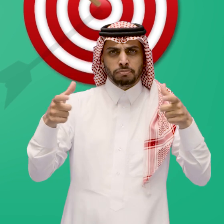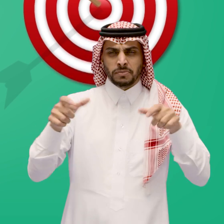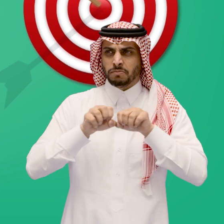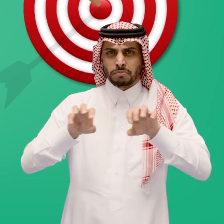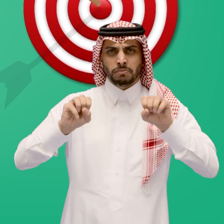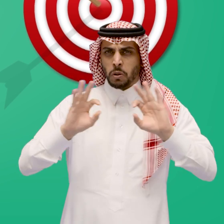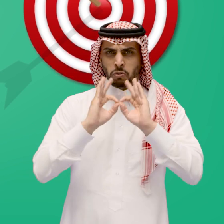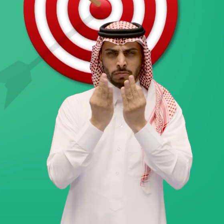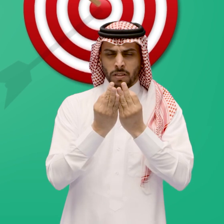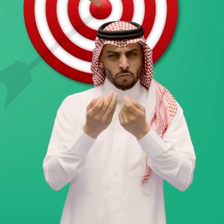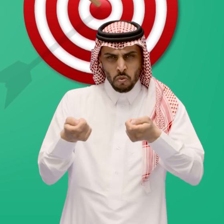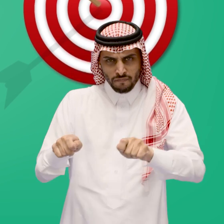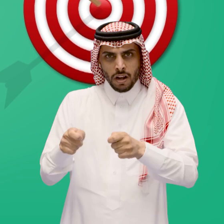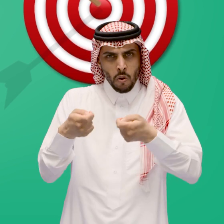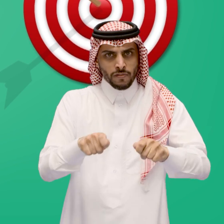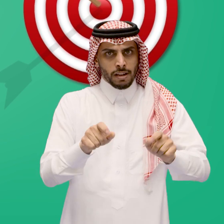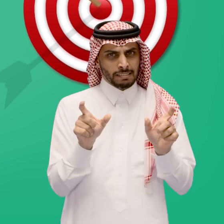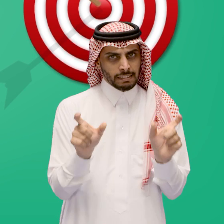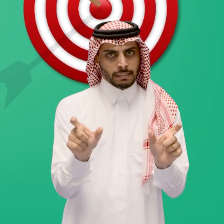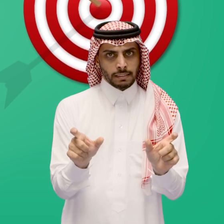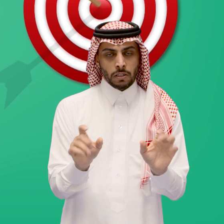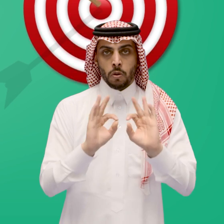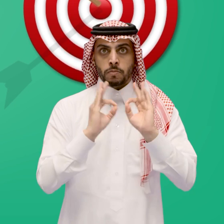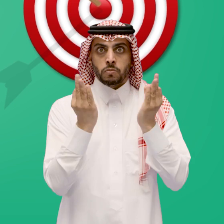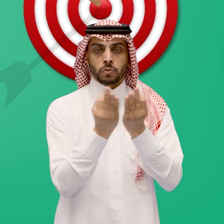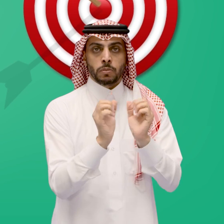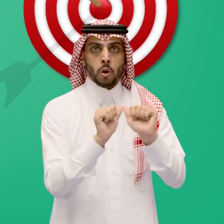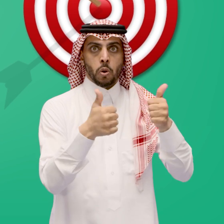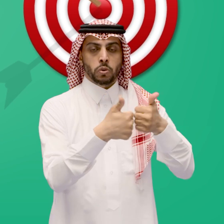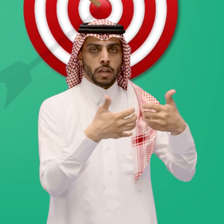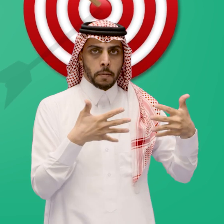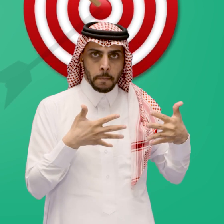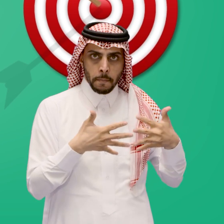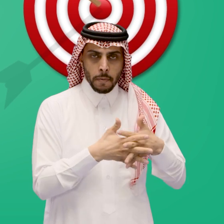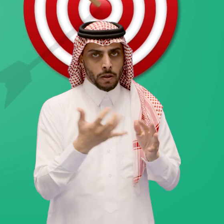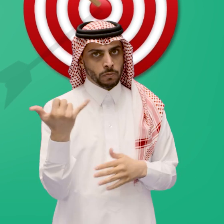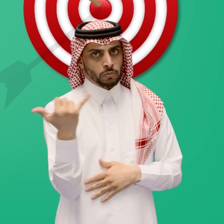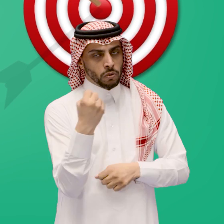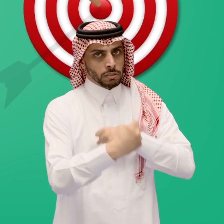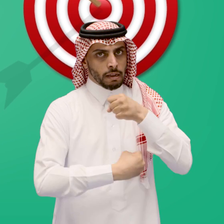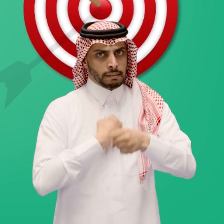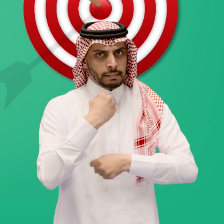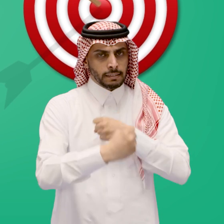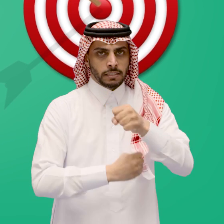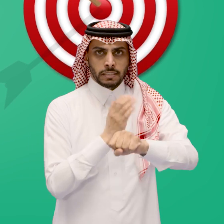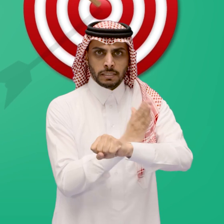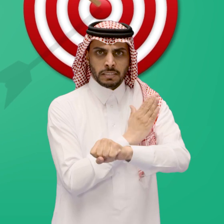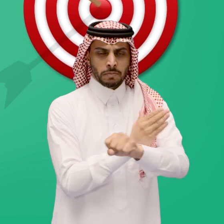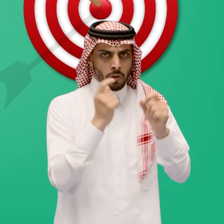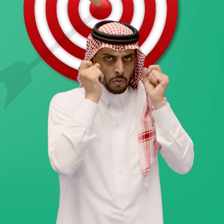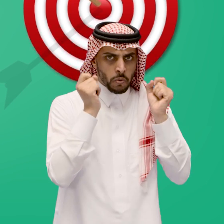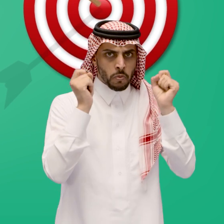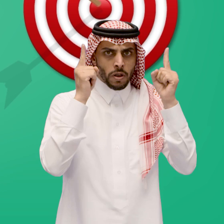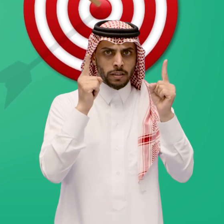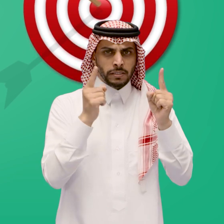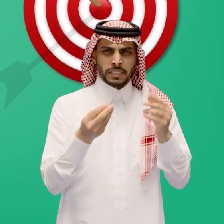المخدرات بين أفراد المجتمع، تفعيل دور أفراد الأسرة في المجتمع بأهمية العمل الوقائي، وزيادة